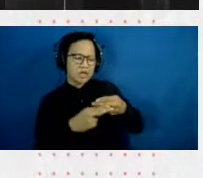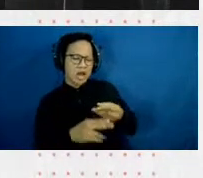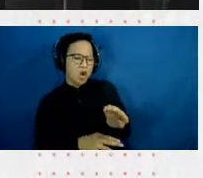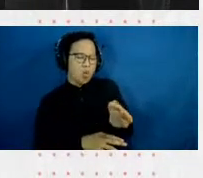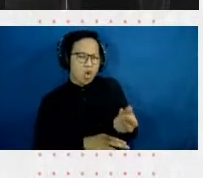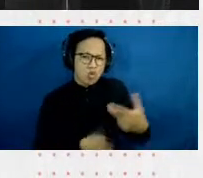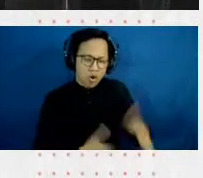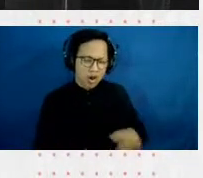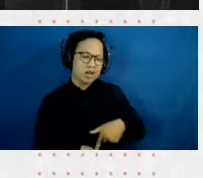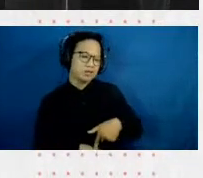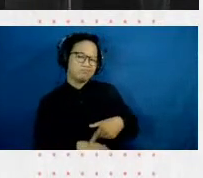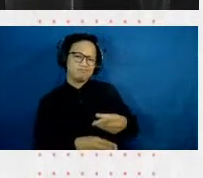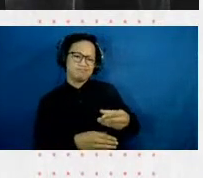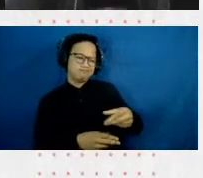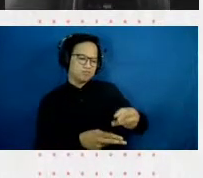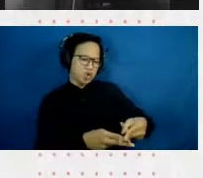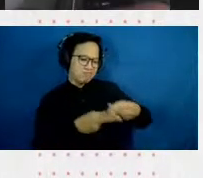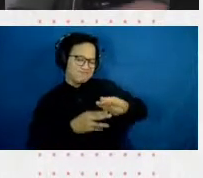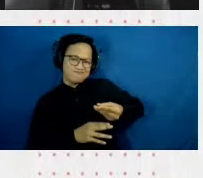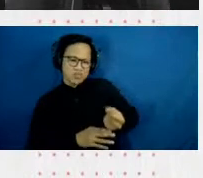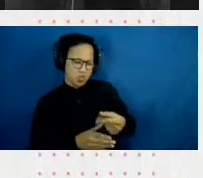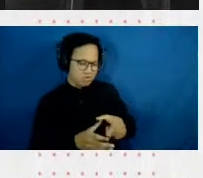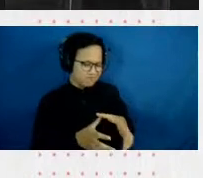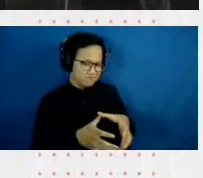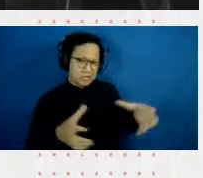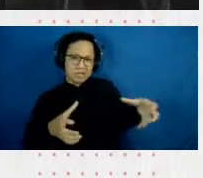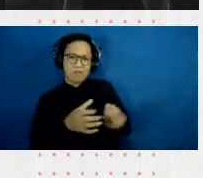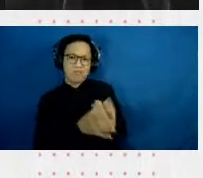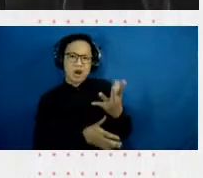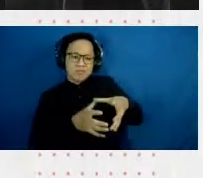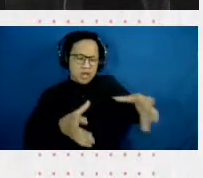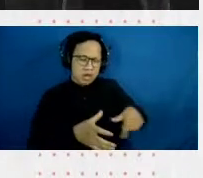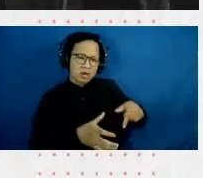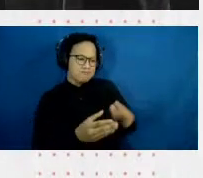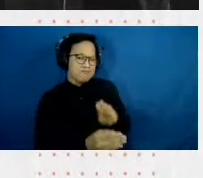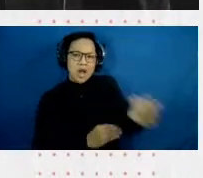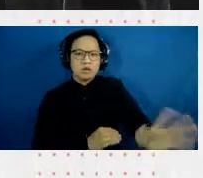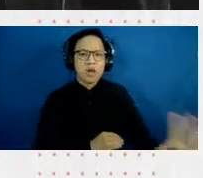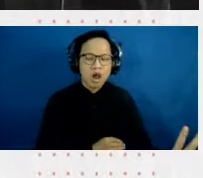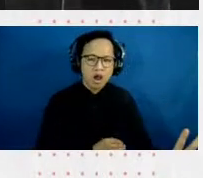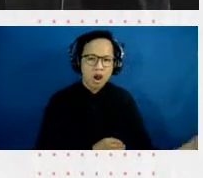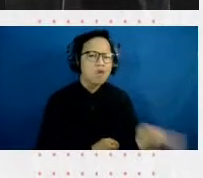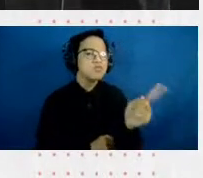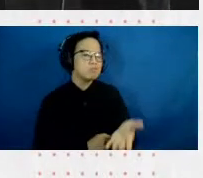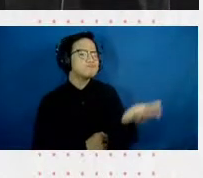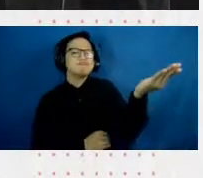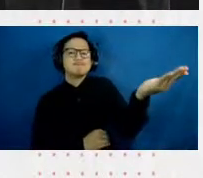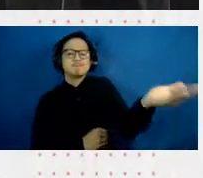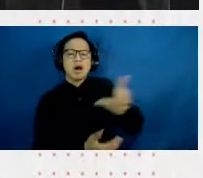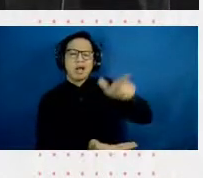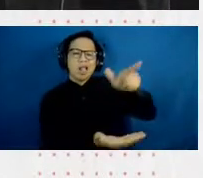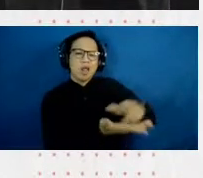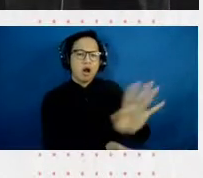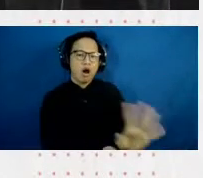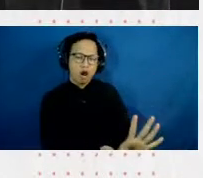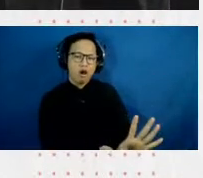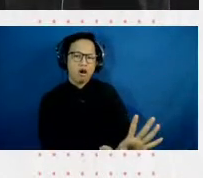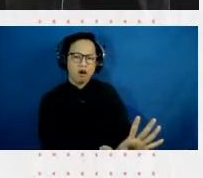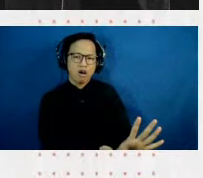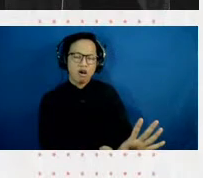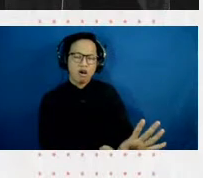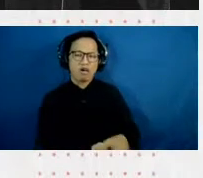bayar. Dia menyampaikan begitu. Okay. Karena kan ilegal ya, ilegal. Jadi biar ada efek jera